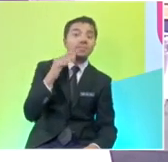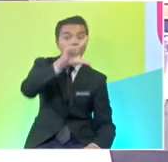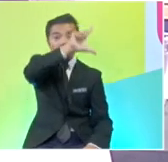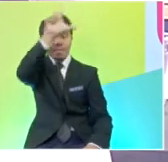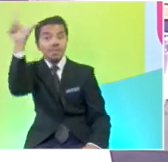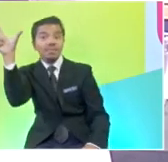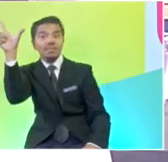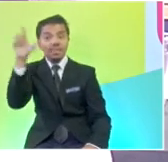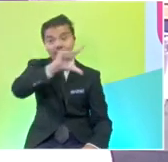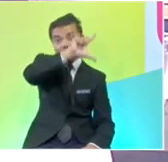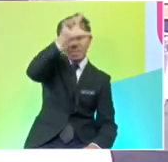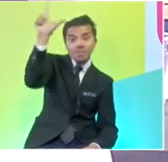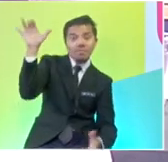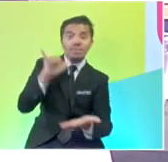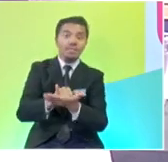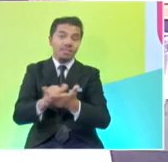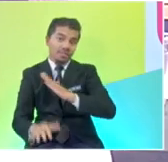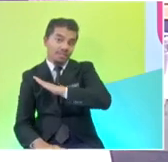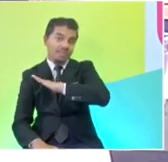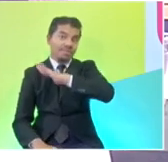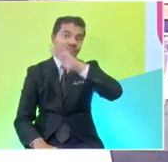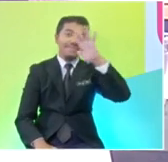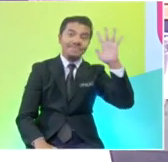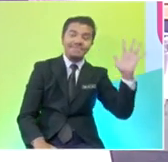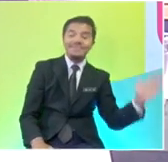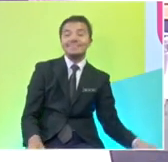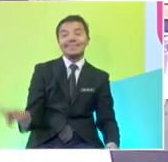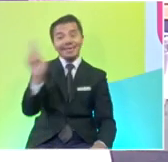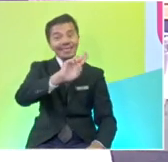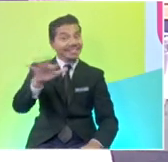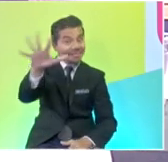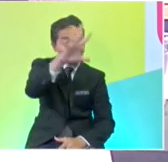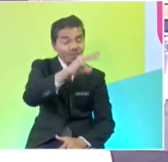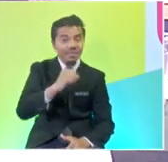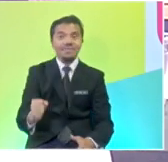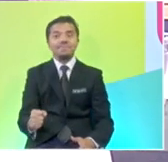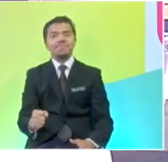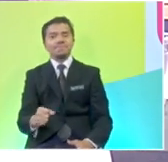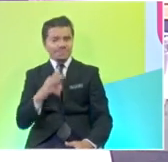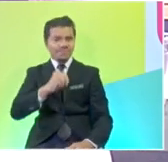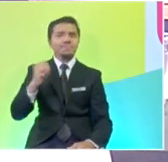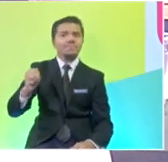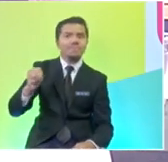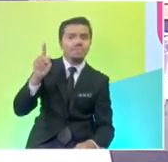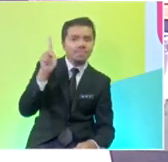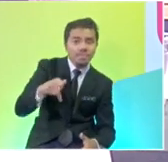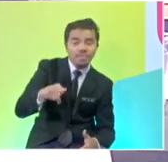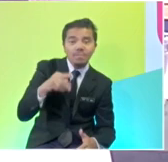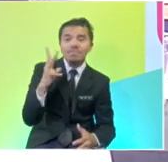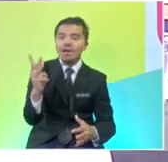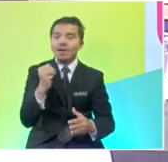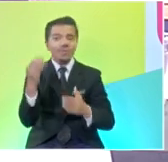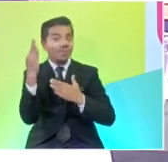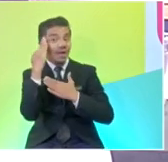Di Langit Itu Pelangi Hai semua pasti murid-murid atau dalam